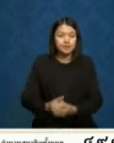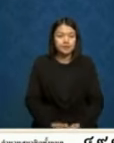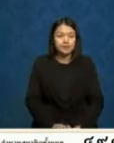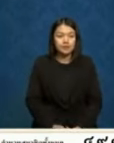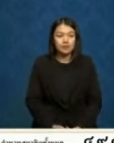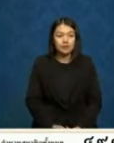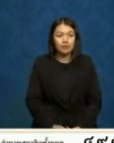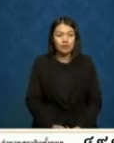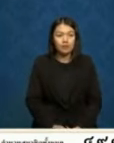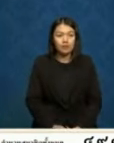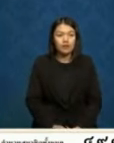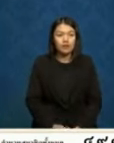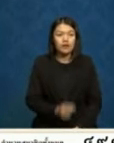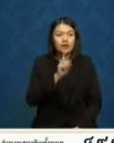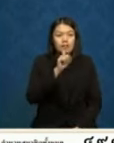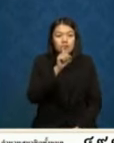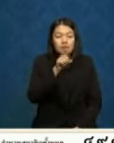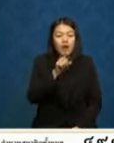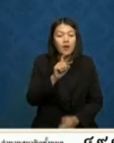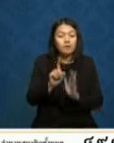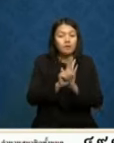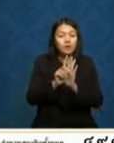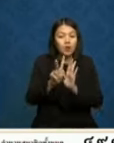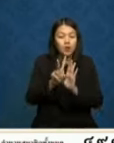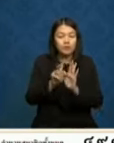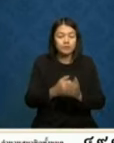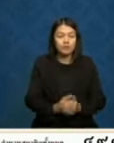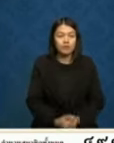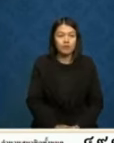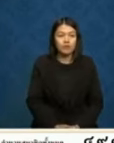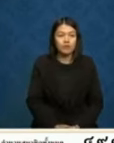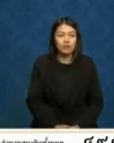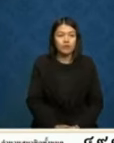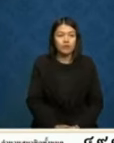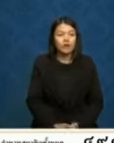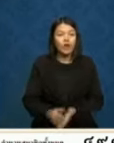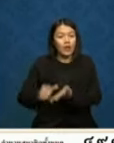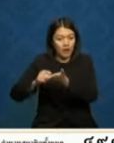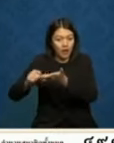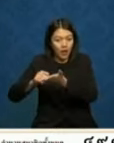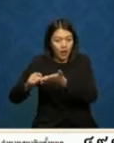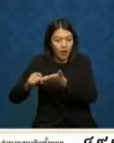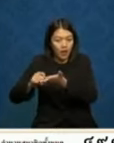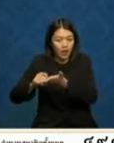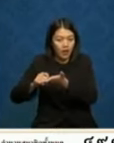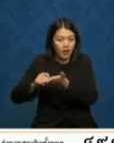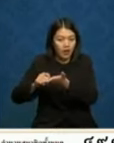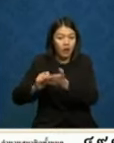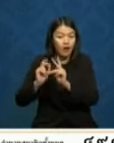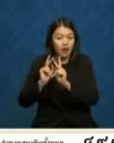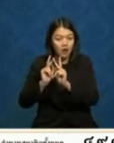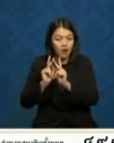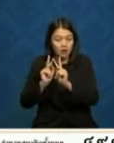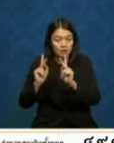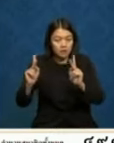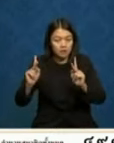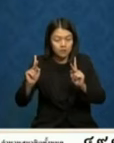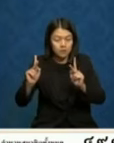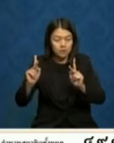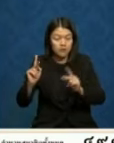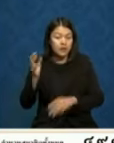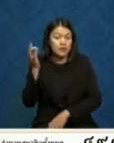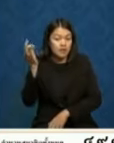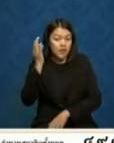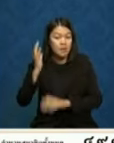ครับต่อไปก็จะถามเป็นคำถามที่2นะครับว่าจะเห็นด้วยกับการแก้ไขของคณะกรรม